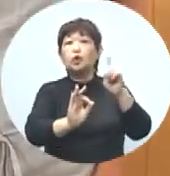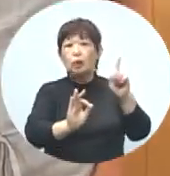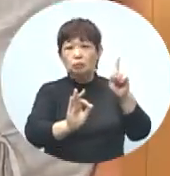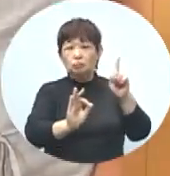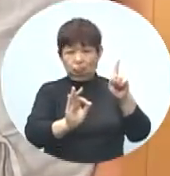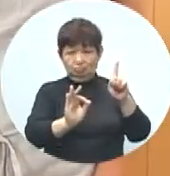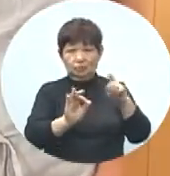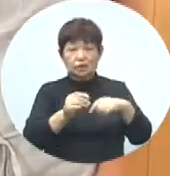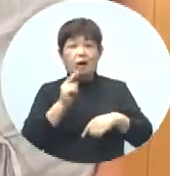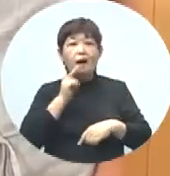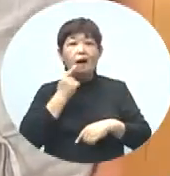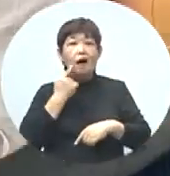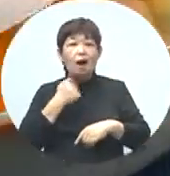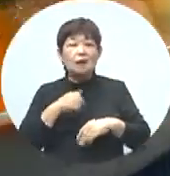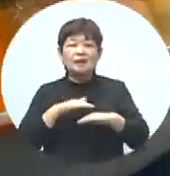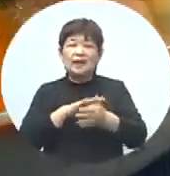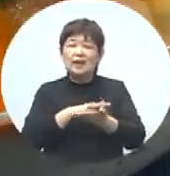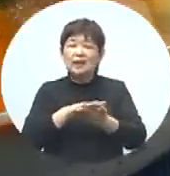味しく食べられます。 はい、